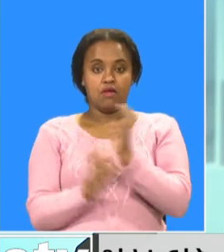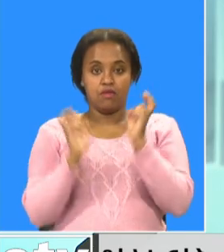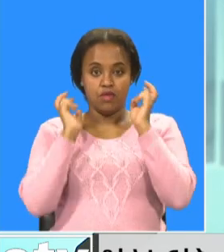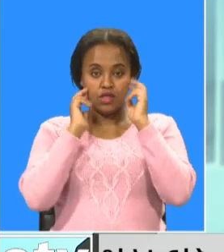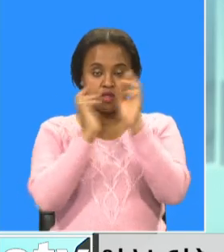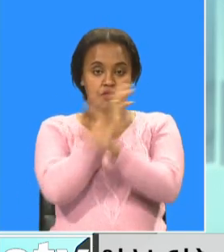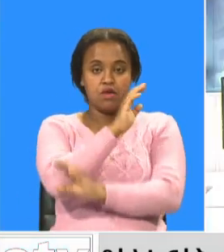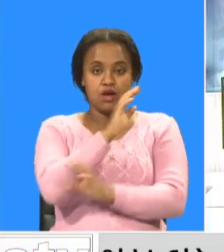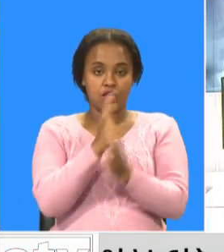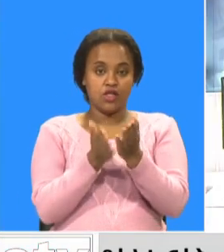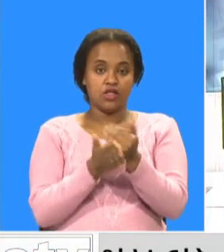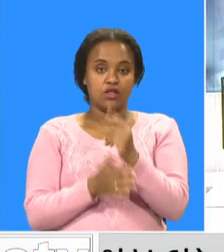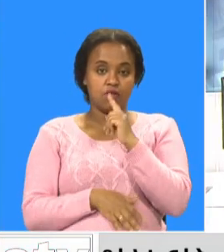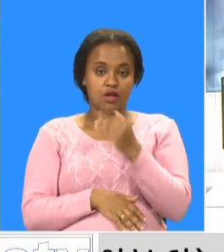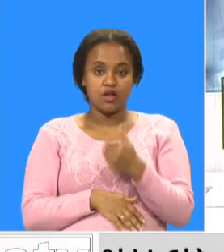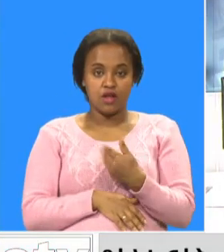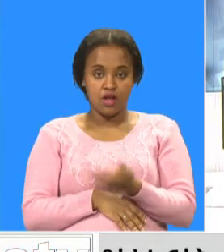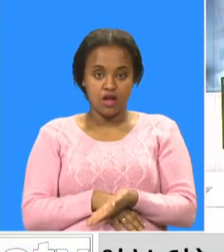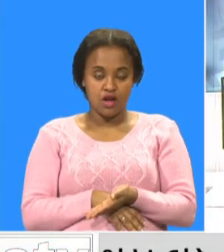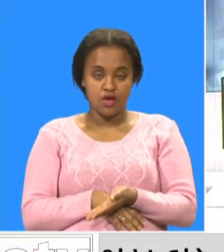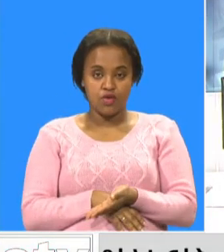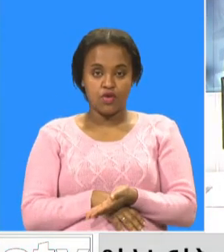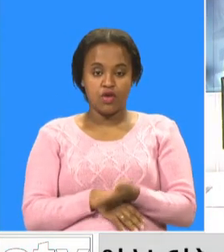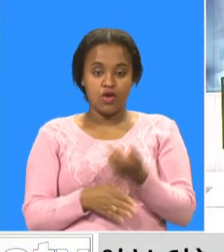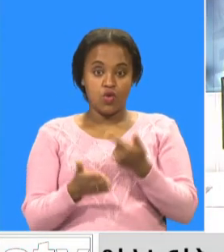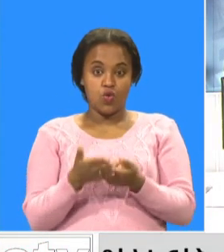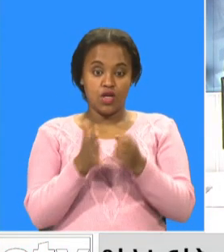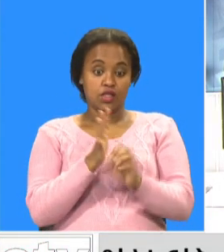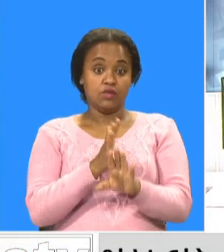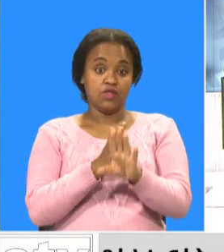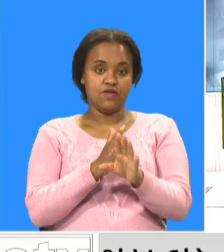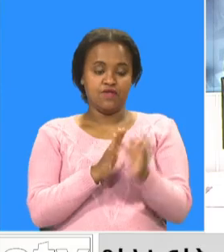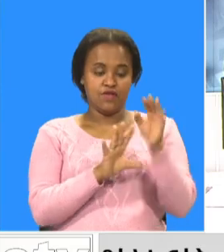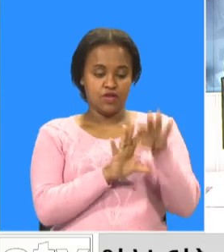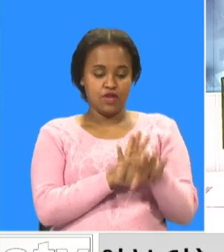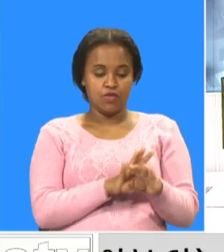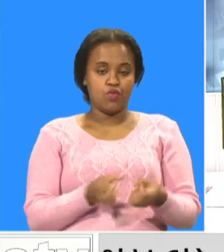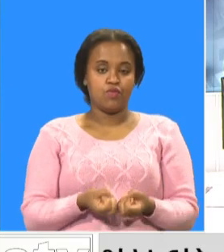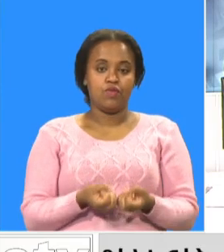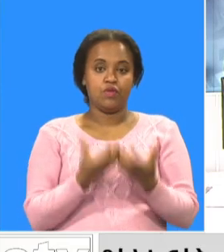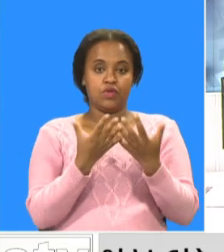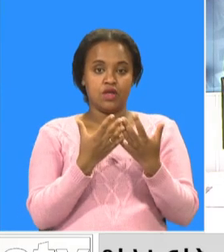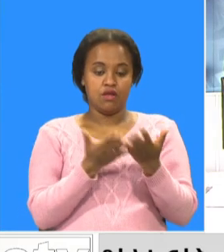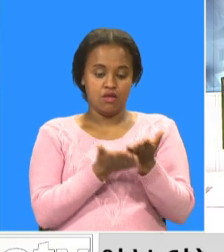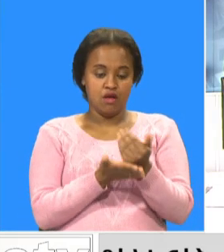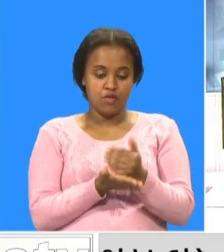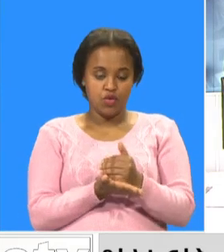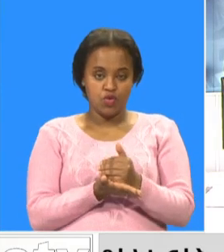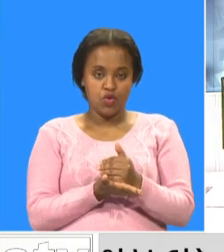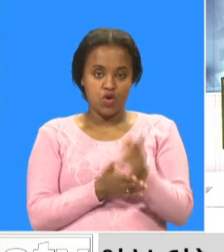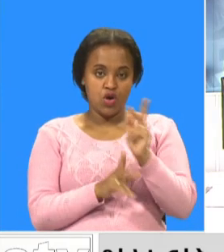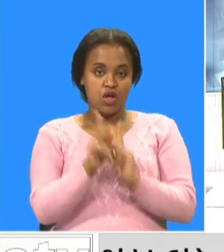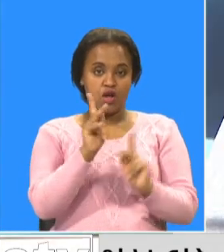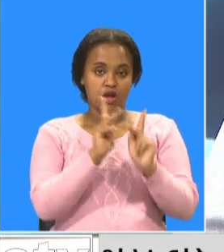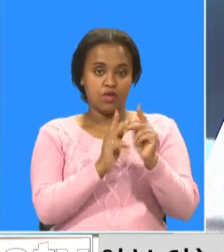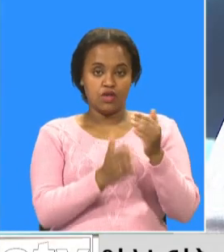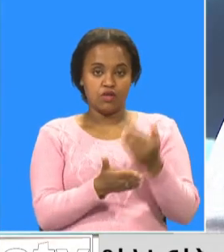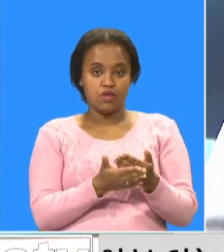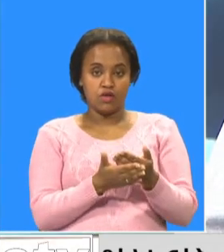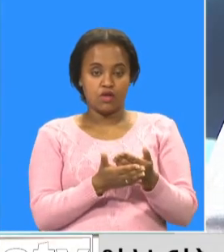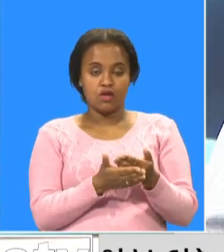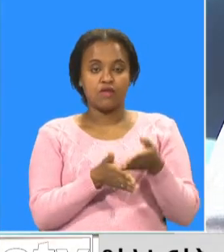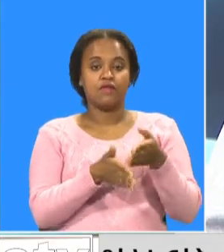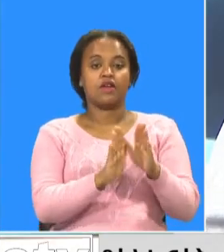በሀገራችን እየተመረተ ነው ያለው። ሜዲካል ዲስፖዘብል ማስክ ወደዚህም ዘርፍ ገብቶ በብዛት አምርቶ ለህብረተሰቡ ለማቅረብ ፍቃድ